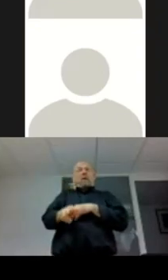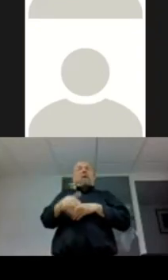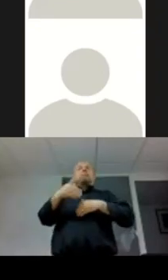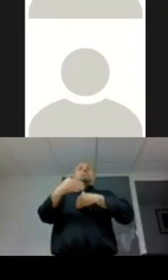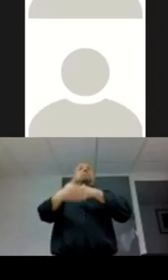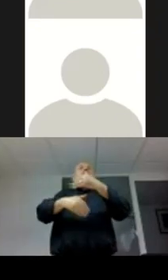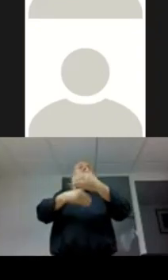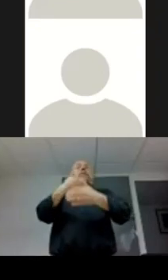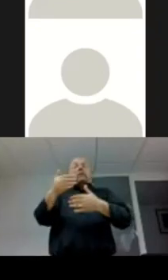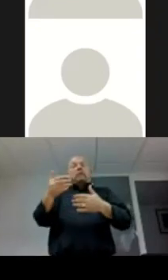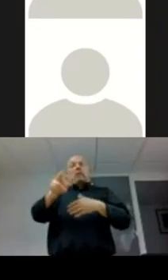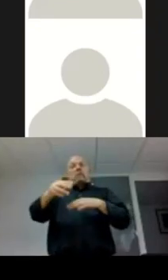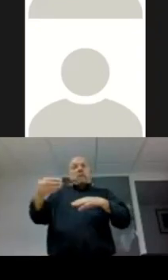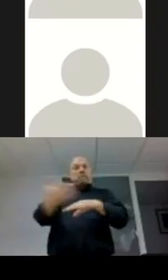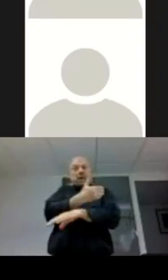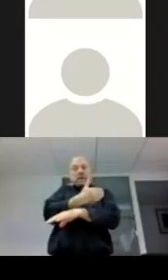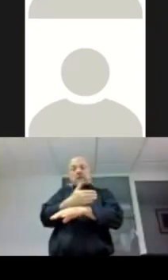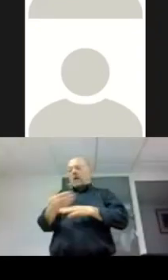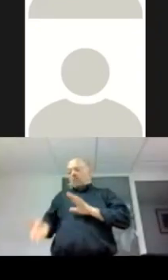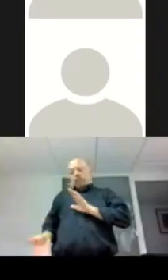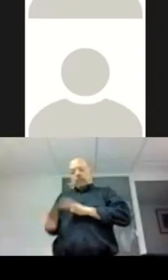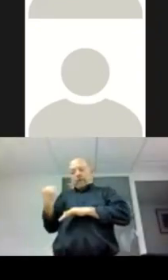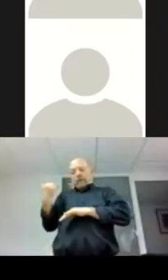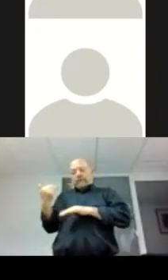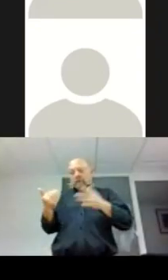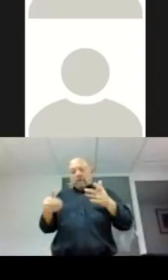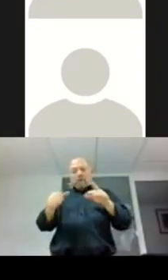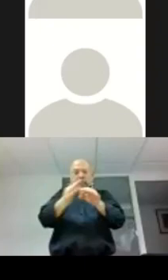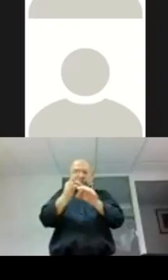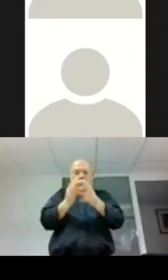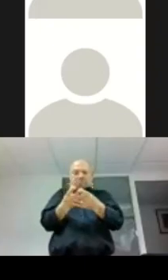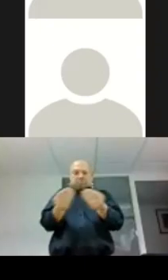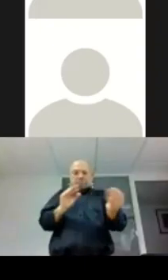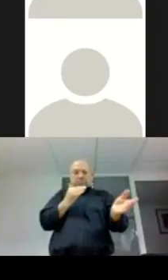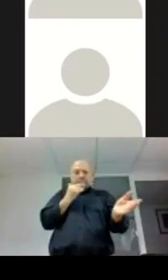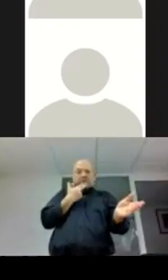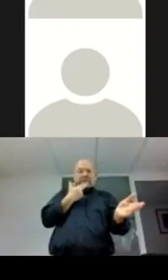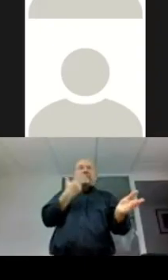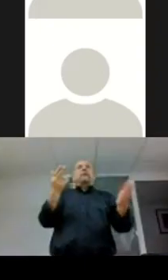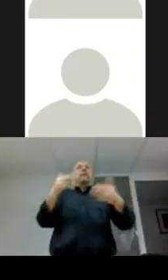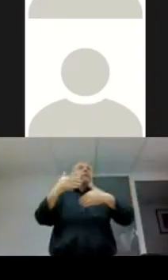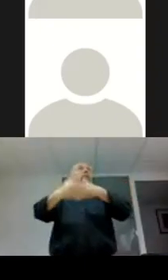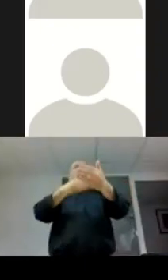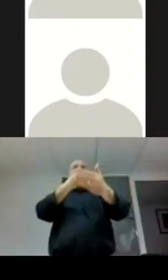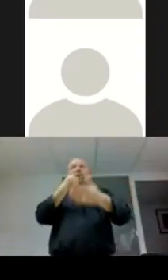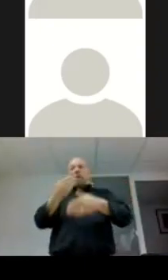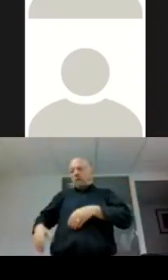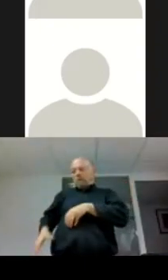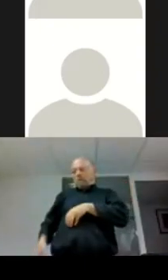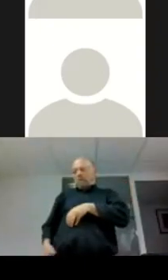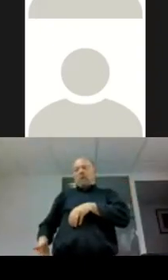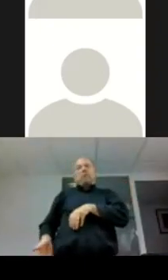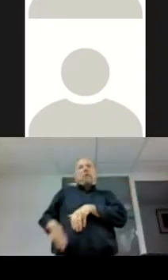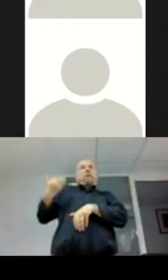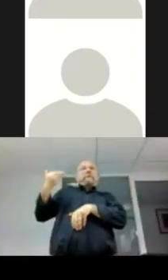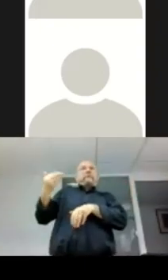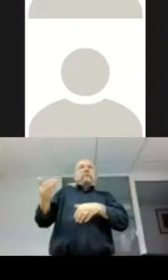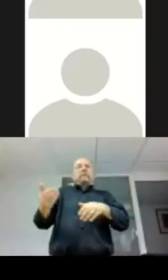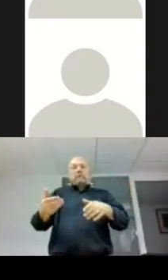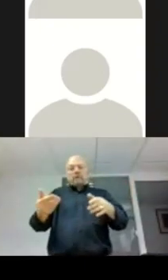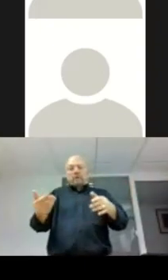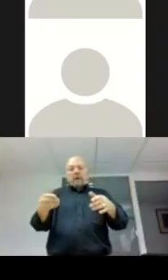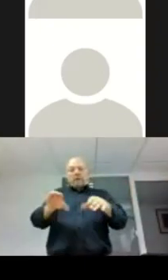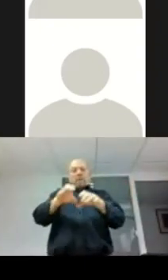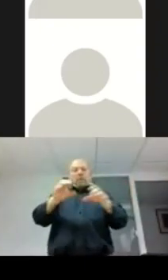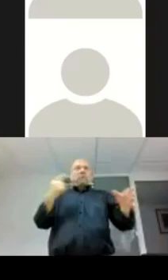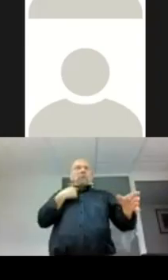s'il y a des équipes aujourd'hui qui optent pour une fermeture précoce, qui voient que les suites opératoires sont parfaitement simples avec des marqueurs